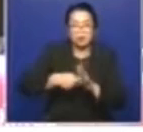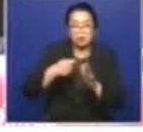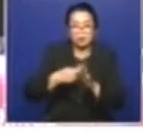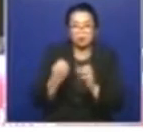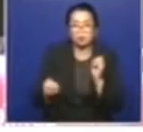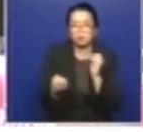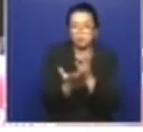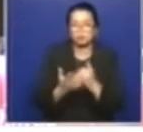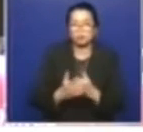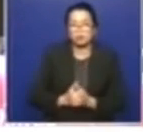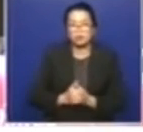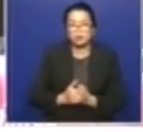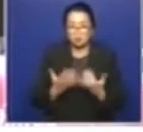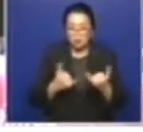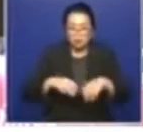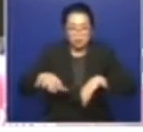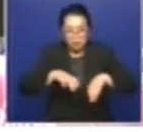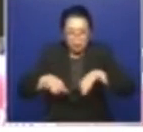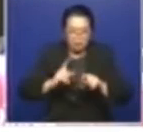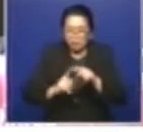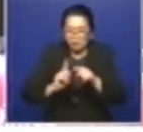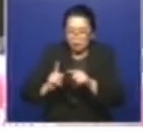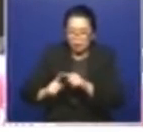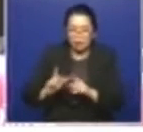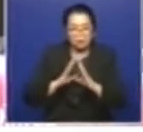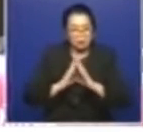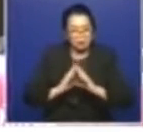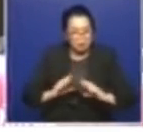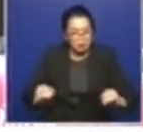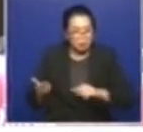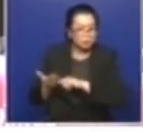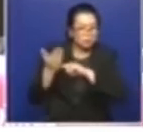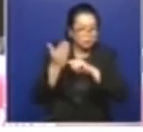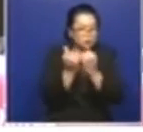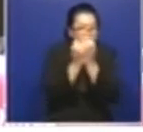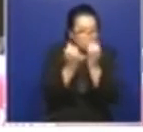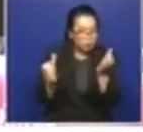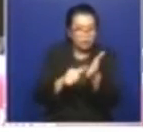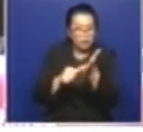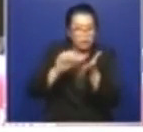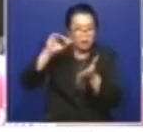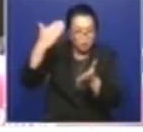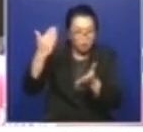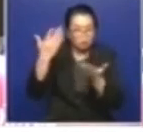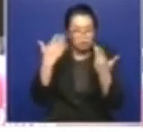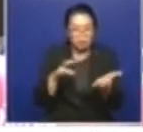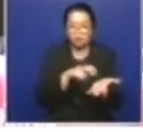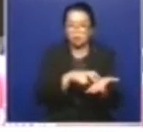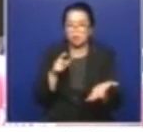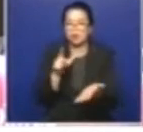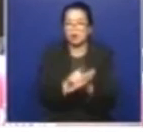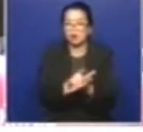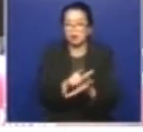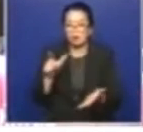การให้มันเข้ารูปเข้ารอยซะแล้วรัฐธรรมนูญที่ยื่นกันไว้ก็ให้แก้ก่อนให้เขาแก้ซะวันละ